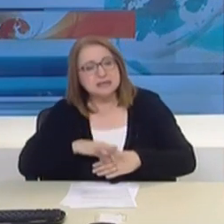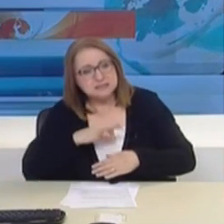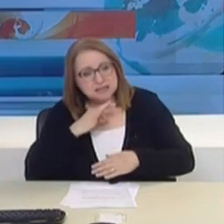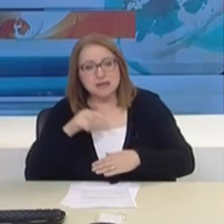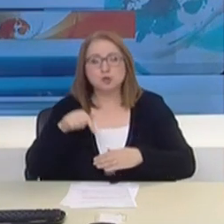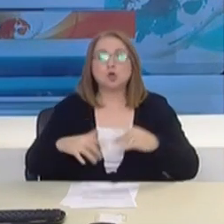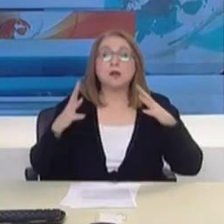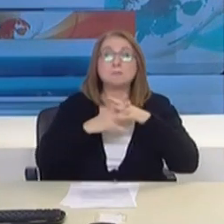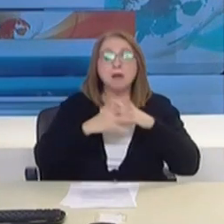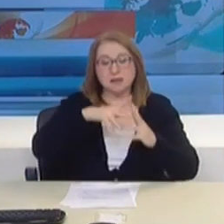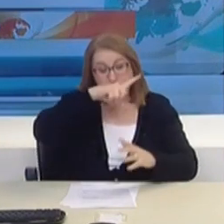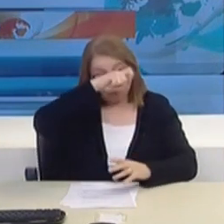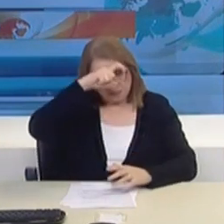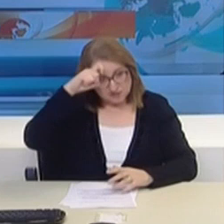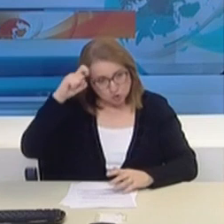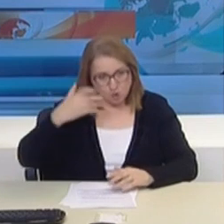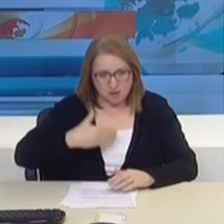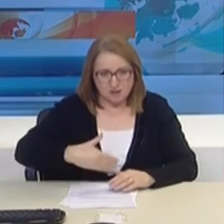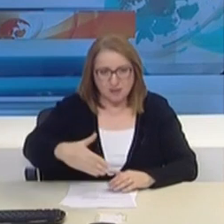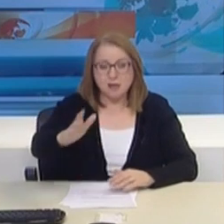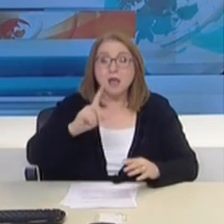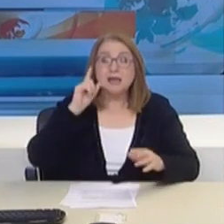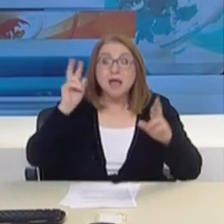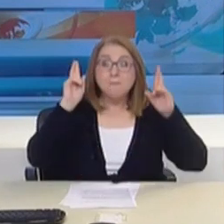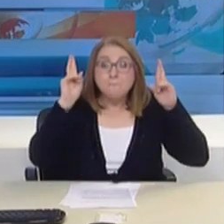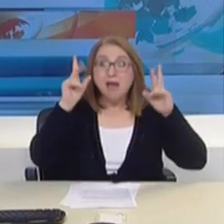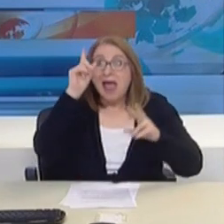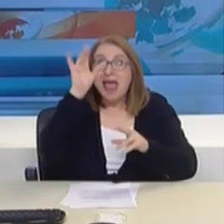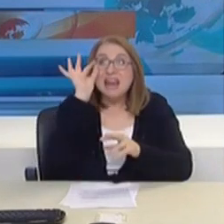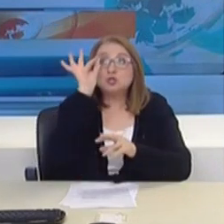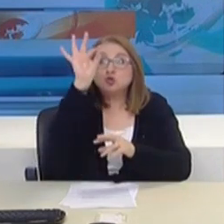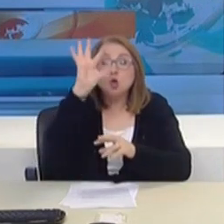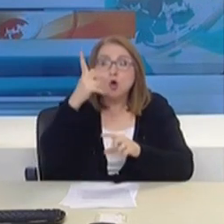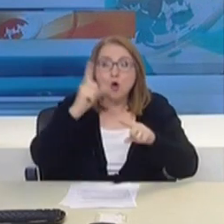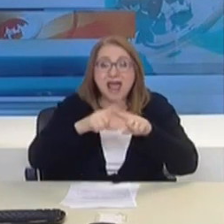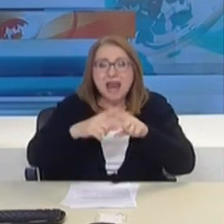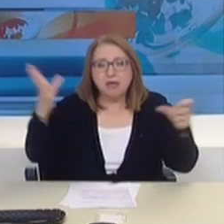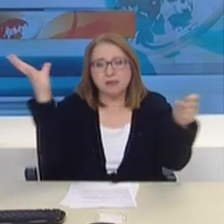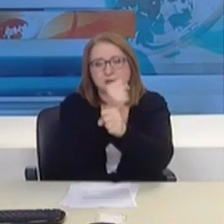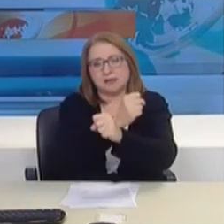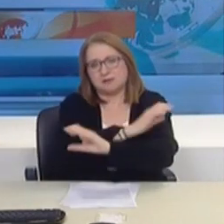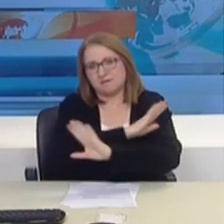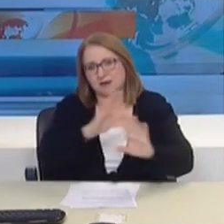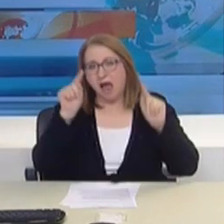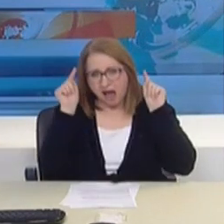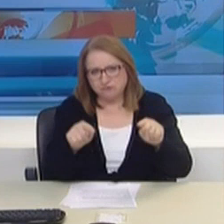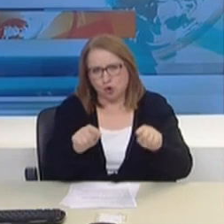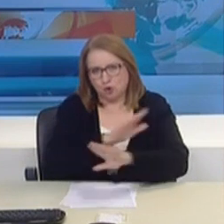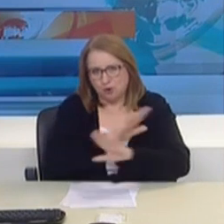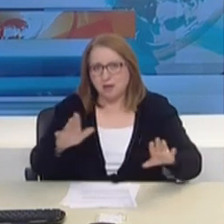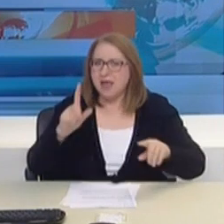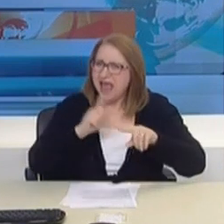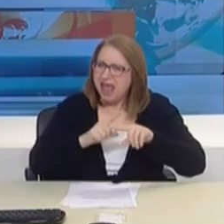μας. Ο στόχος ένας, η χώρα μας να βγει νικήτρια, αποδεικνύοντας ότι οι Έλληνες μπορούμε να πετύχουμε πολλά όταν